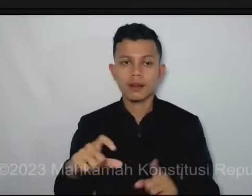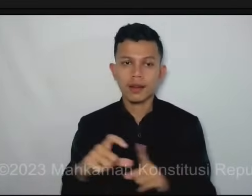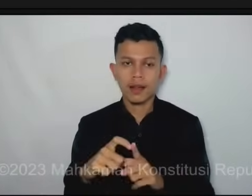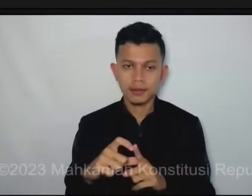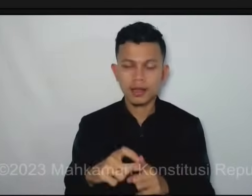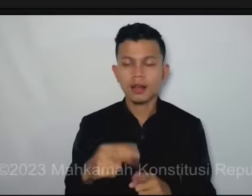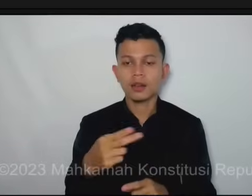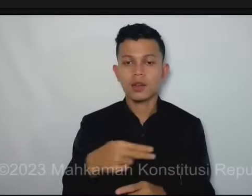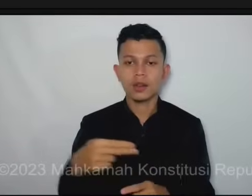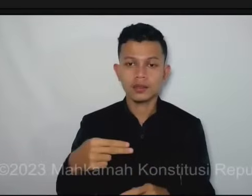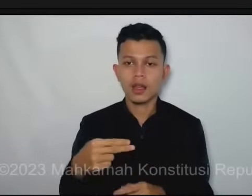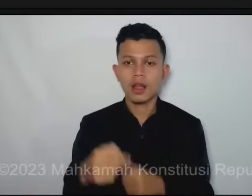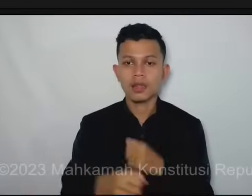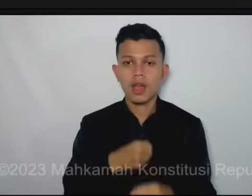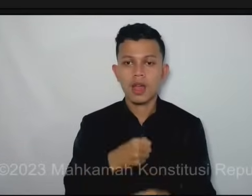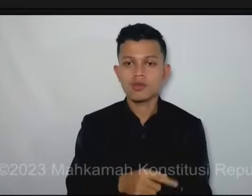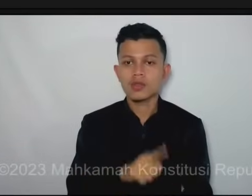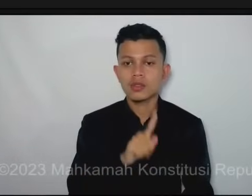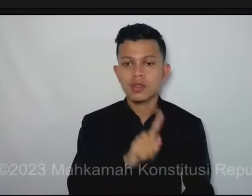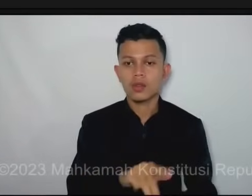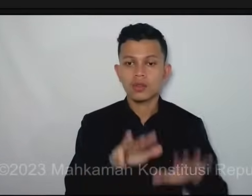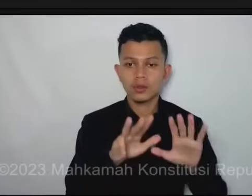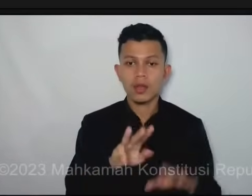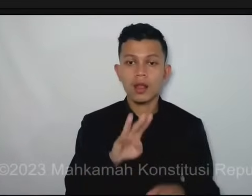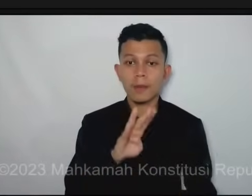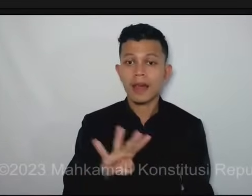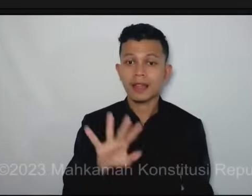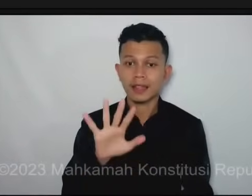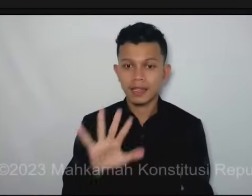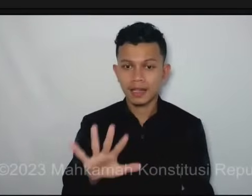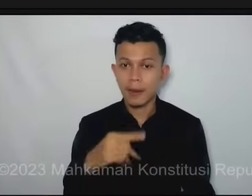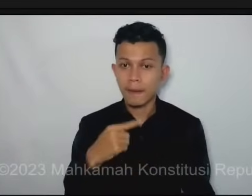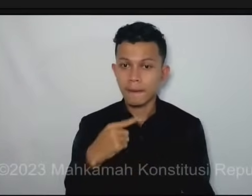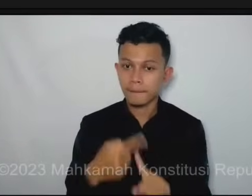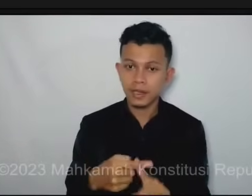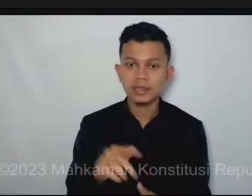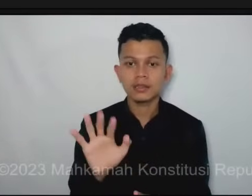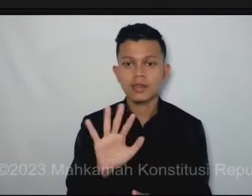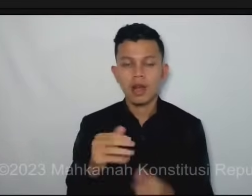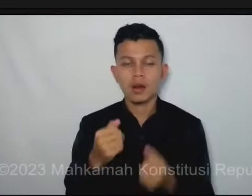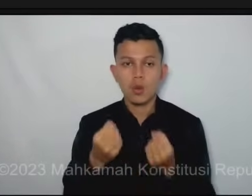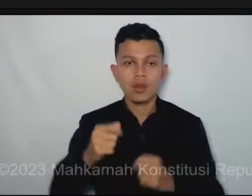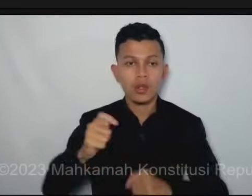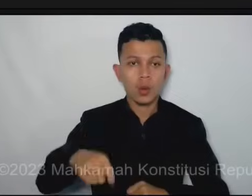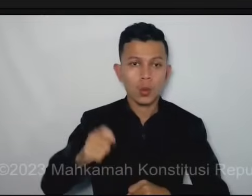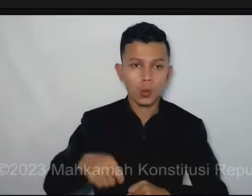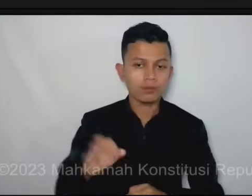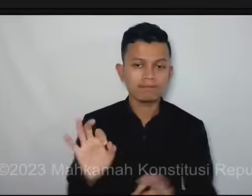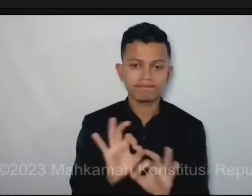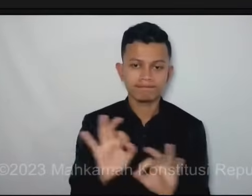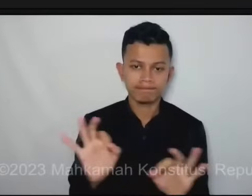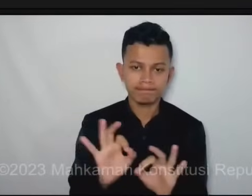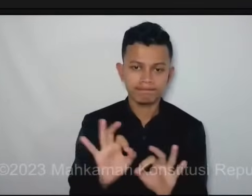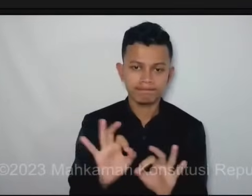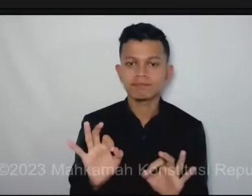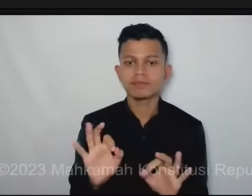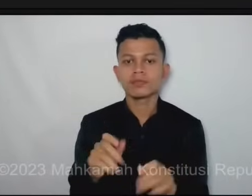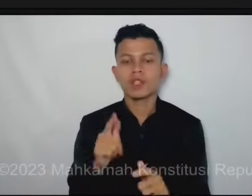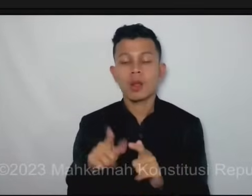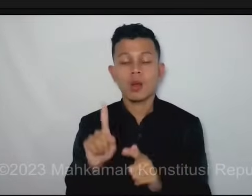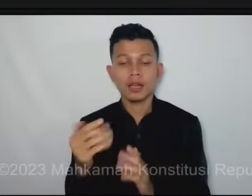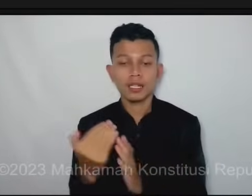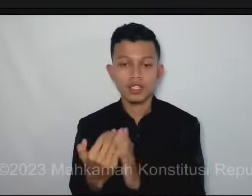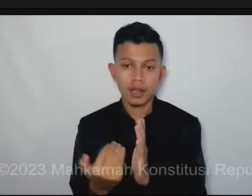Republik Indonesia tahun 1945 dan tidak mempunyai kekuatan hukum mengikat secara bersyarat sepanjang